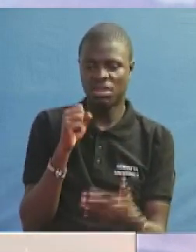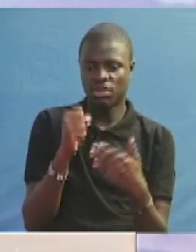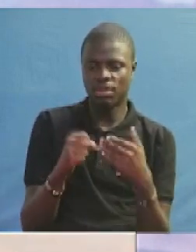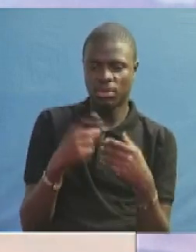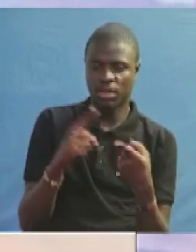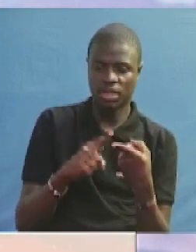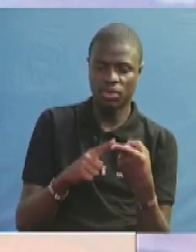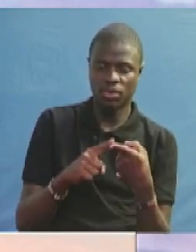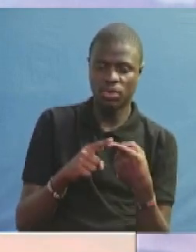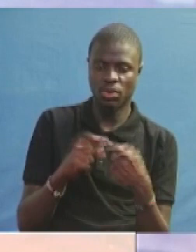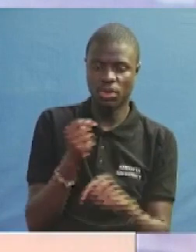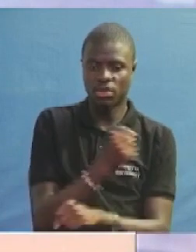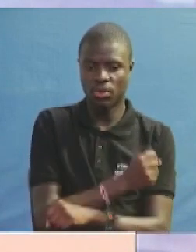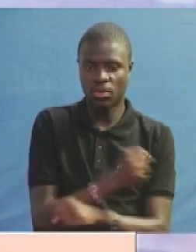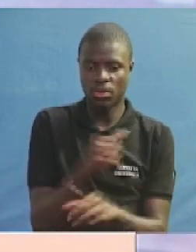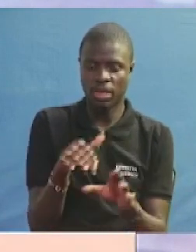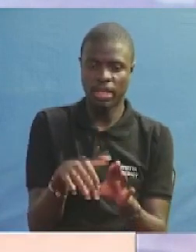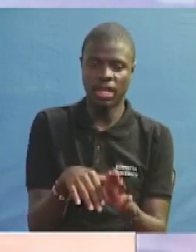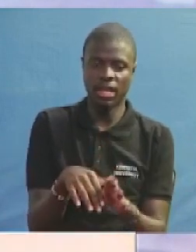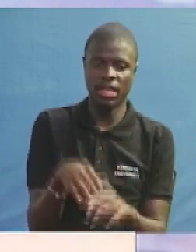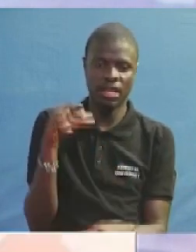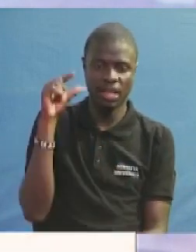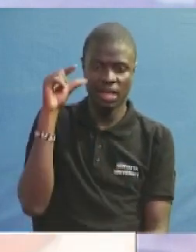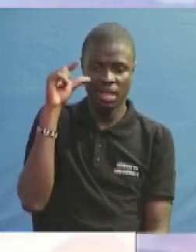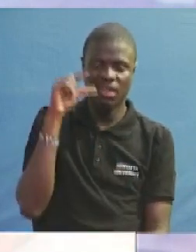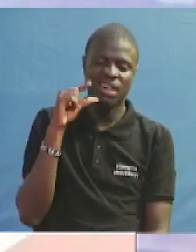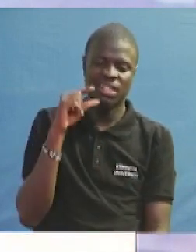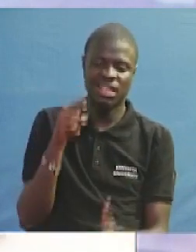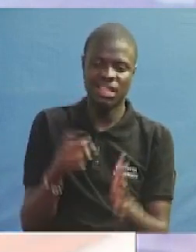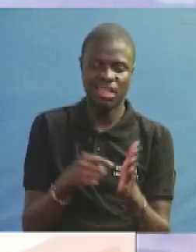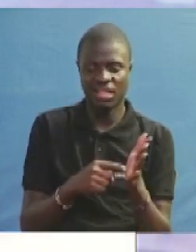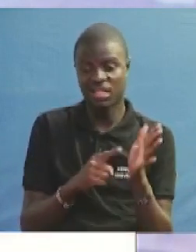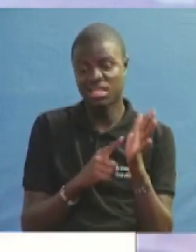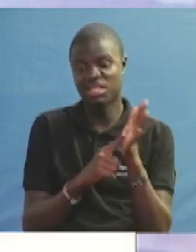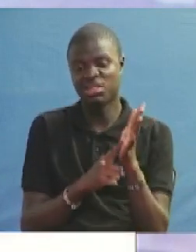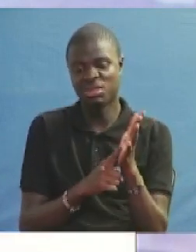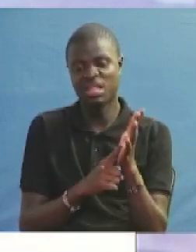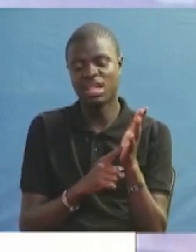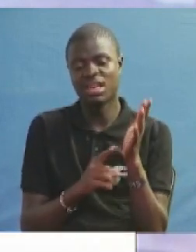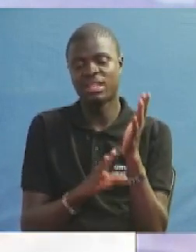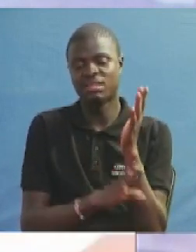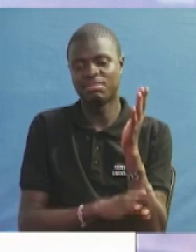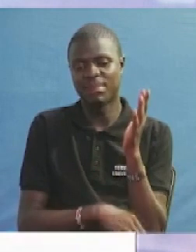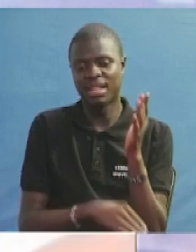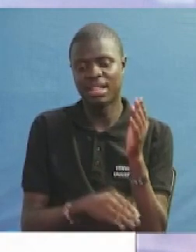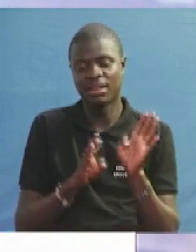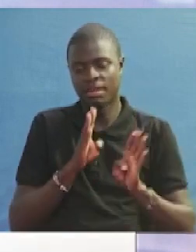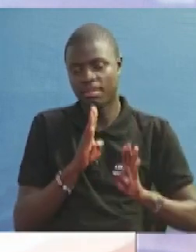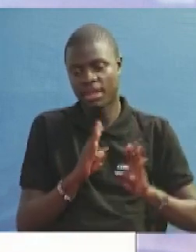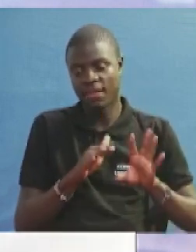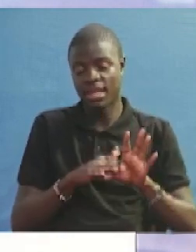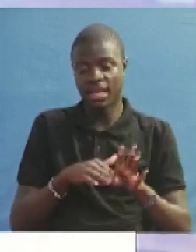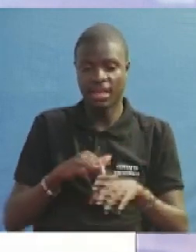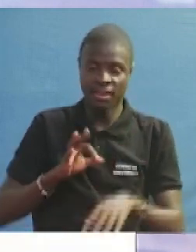Utafiti uliofanywa mwaka 2022 unaonyesha hali mbaya kuhusu elimu ya mtoto wa kike katika kaunti ya Garissa,